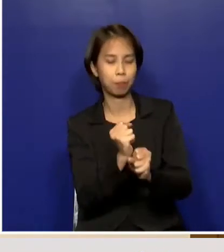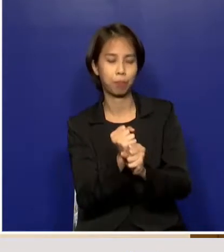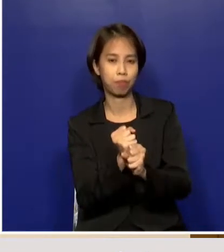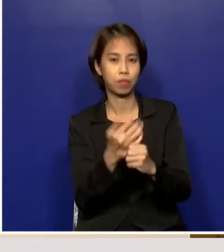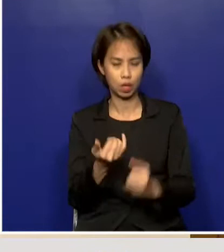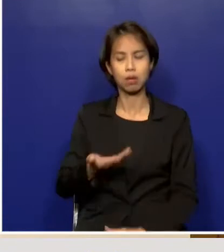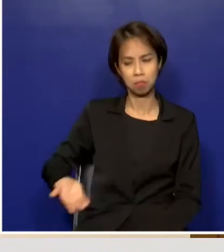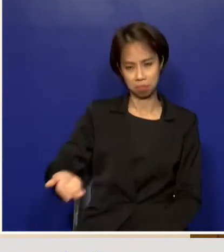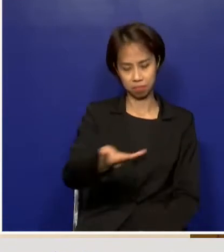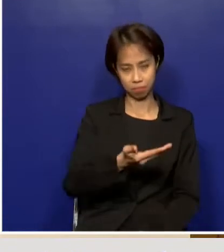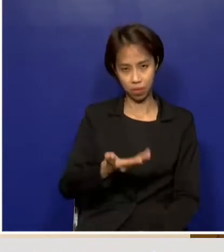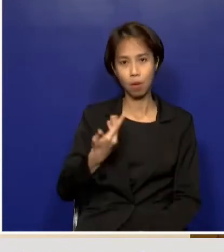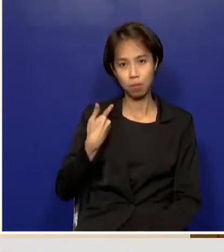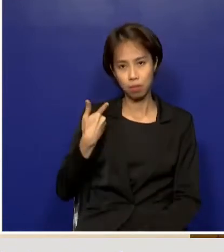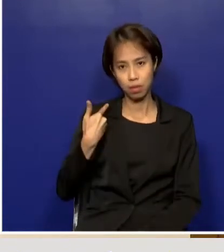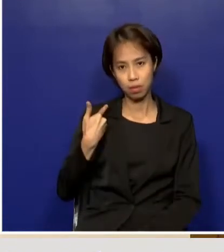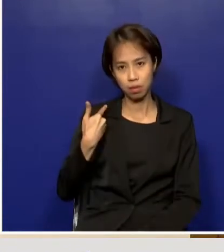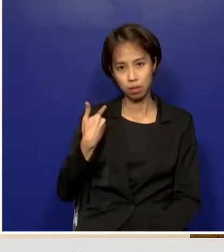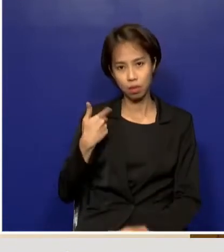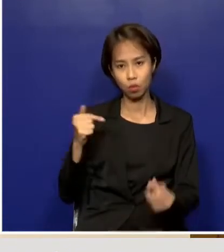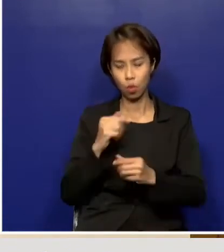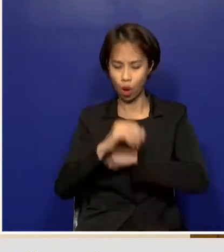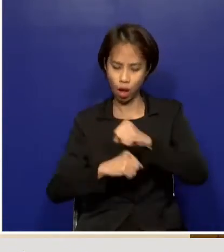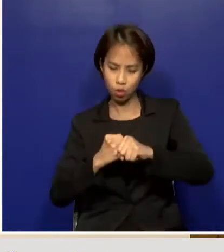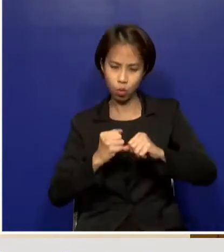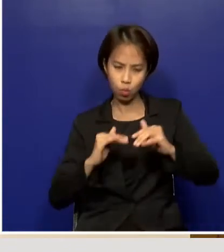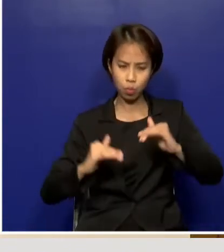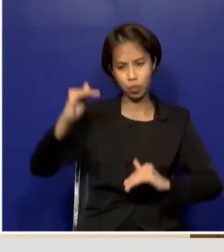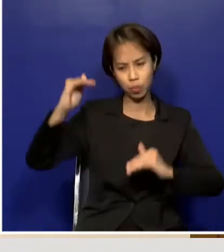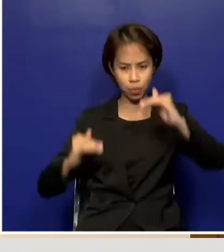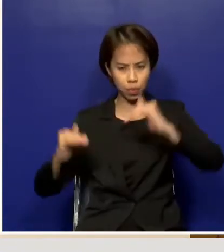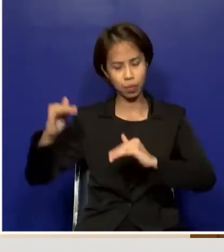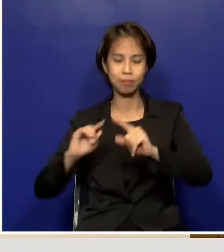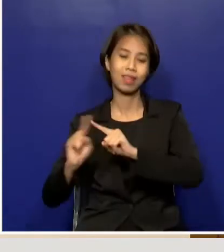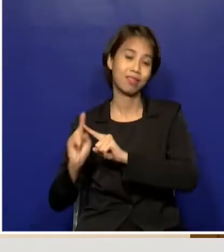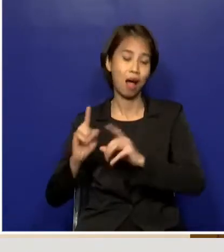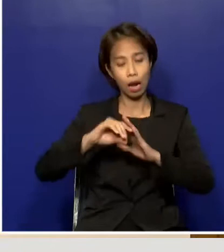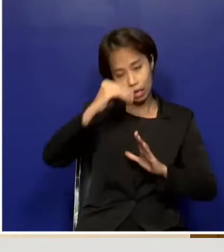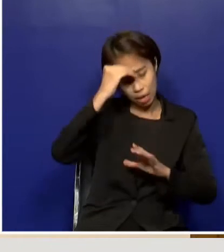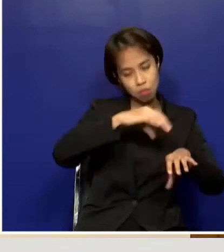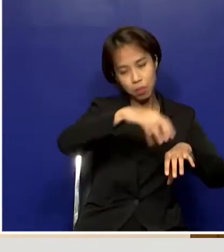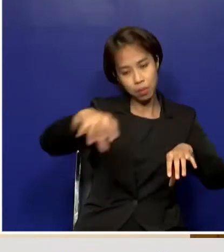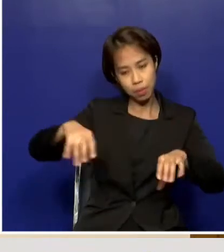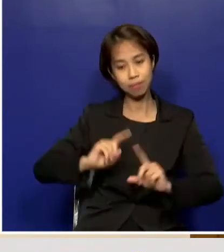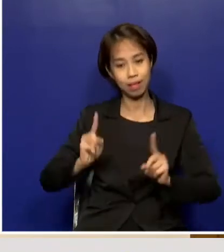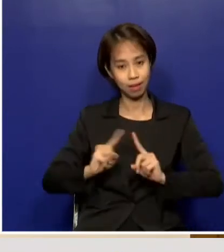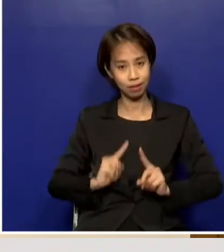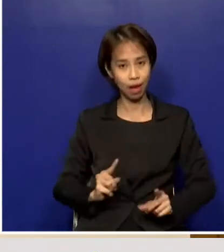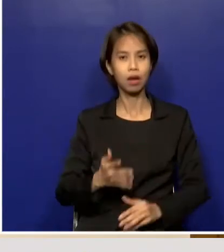อยให้องนี้ ประกอบคนอยู่ไ้ช่งไว้เหมือนกันอยากไแหลงกศึษาเหมอนกันผมยอมรวไป